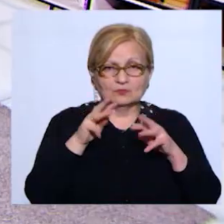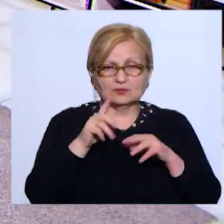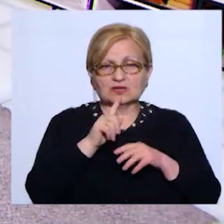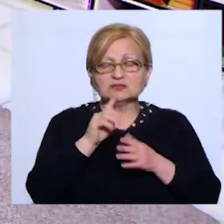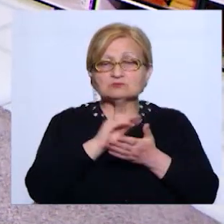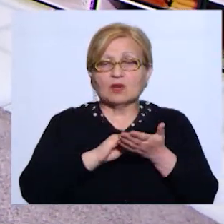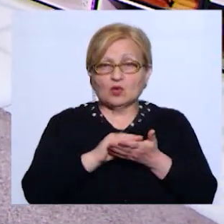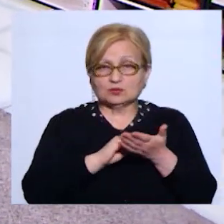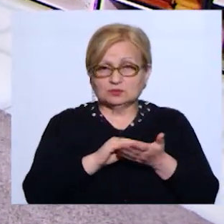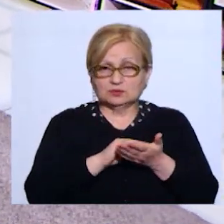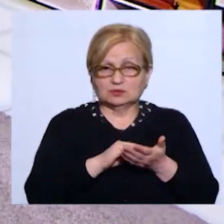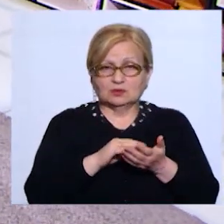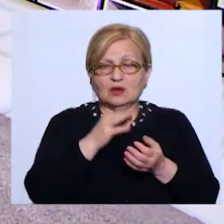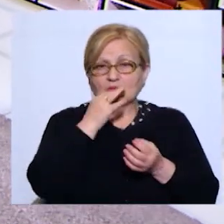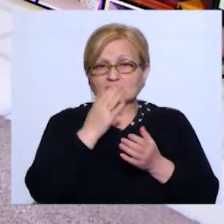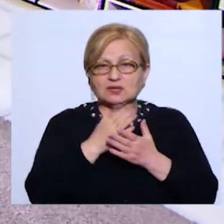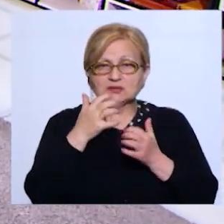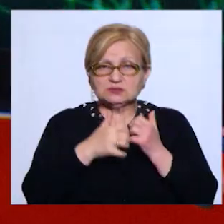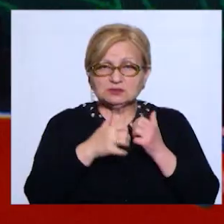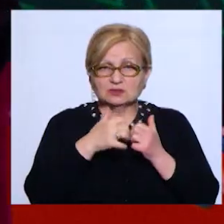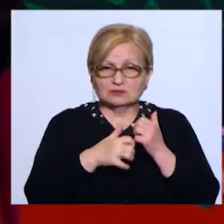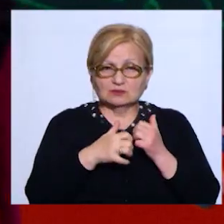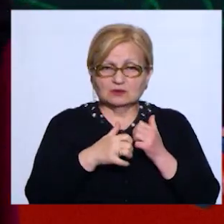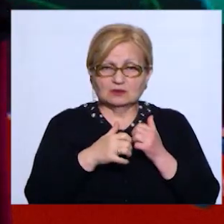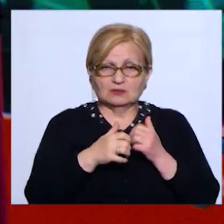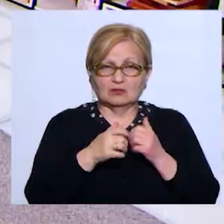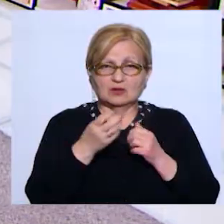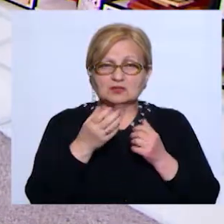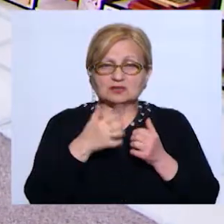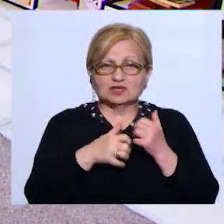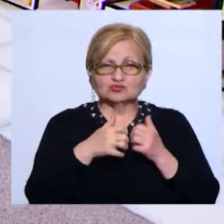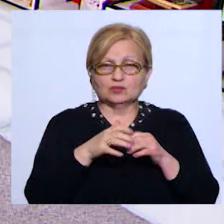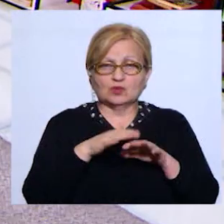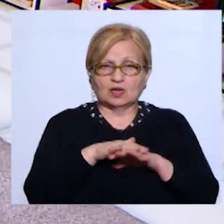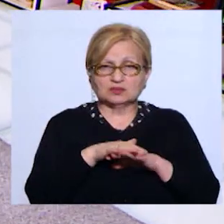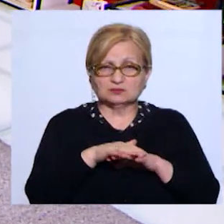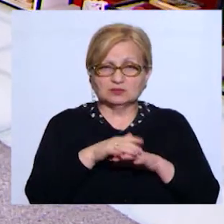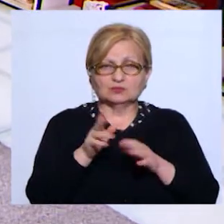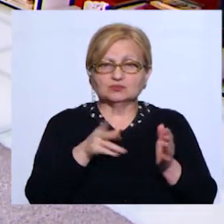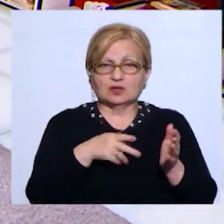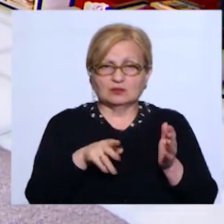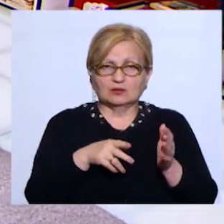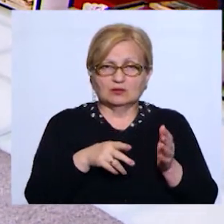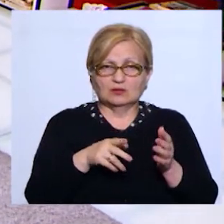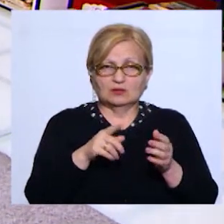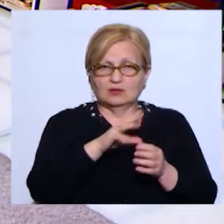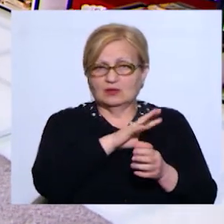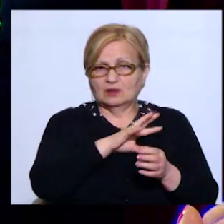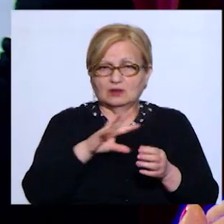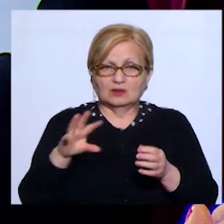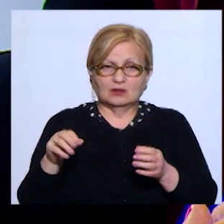მეორდება. შემდეგ რა არის საშუალო? მონაცემების საშუალო არითმეტიკული გამოითვლება შემდეგნაირად. ჩვენ ეს მონაცემები